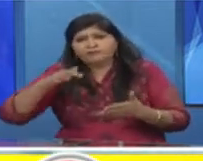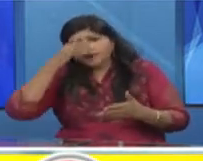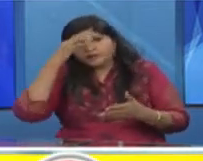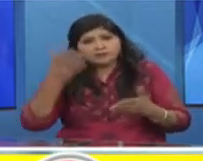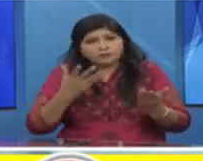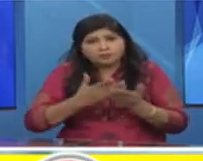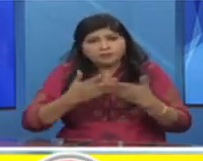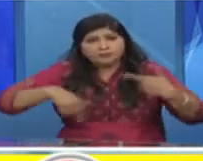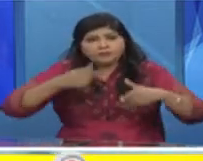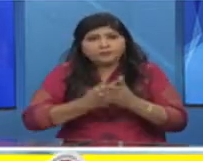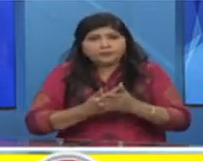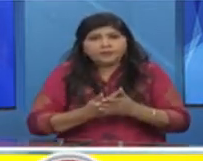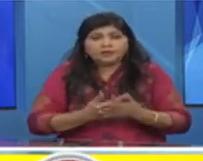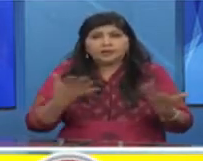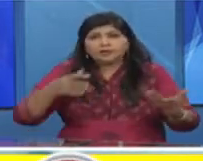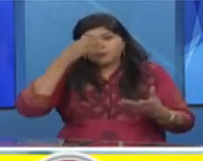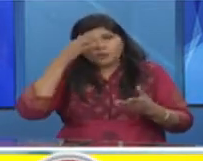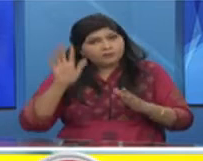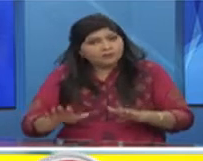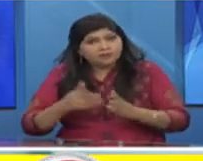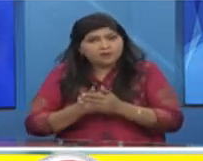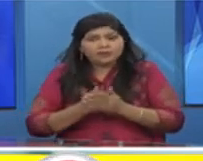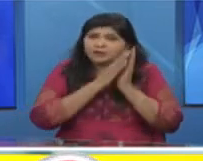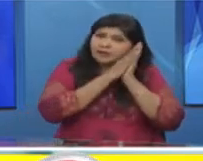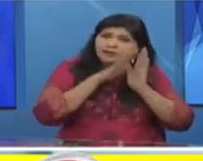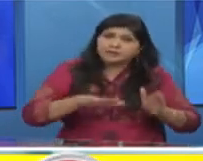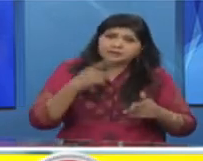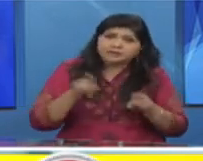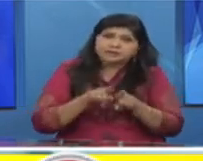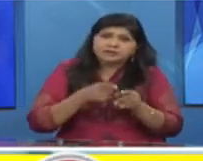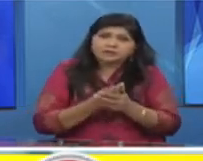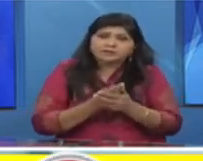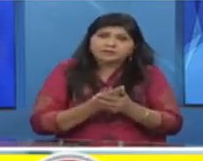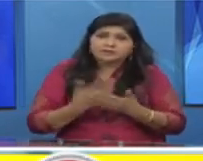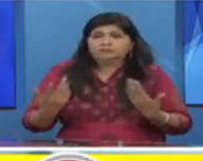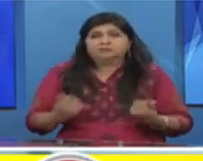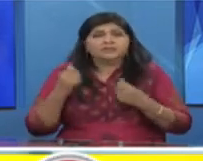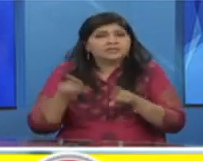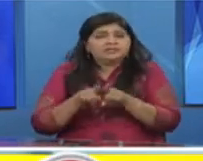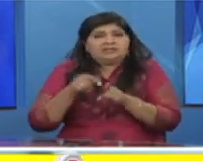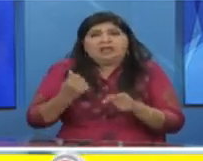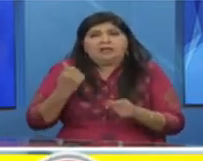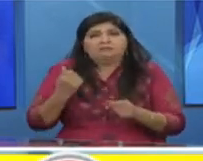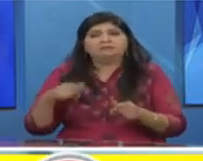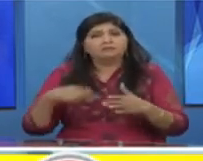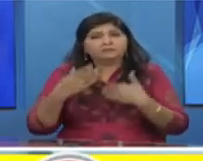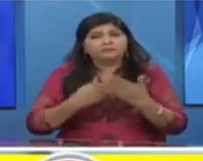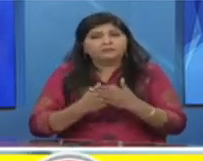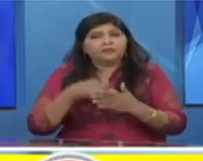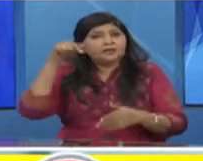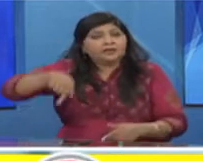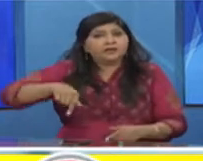विपरीत परिस्थितियों में, इतनी चुनौतियों के बीच रहना भी किसी पराक्रम से कम नहीं है।